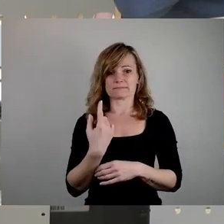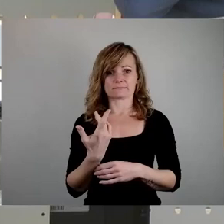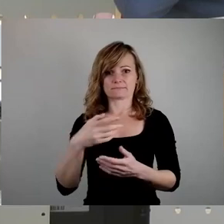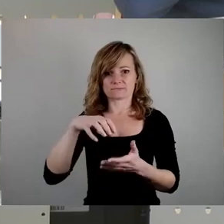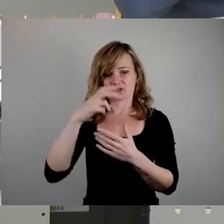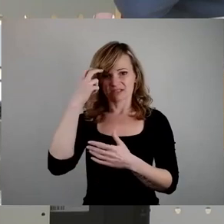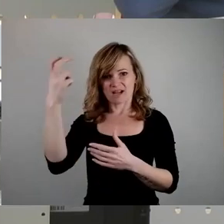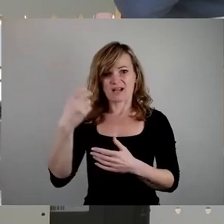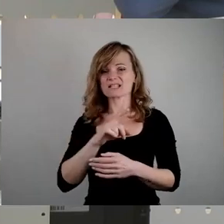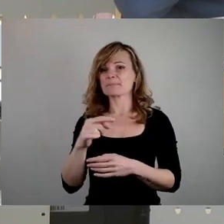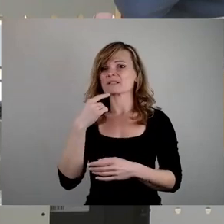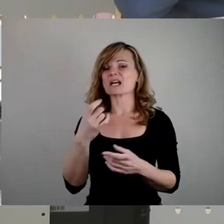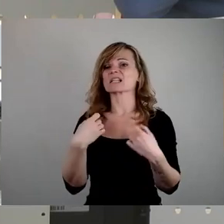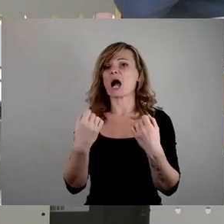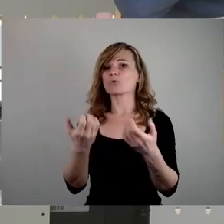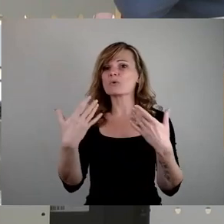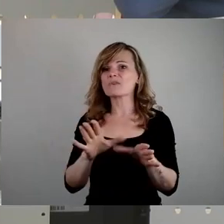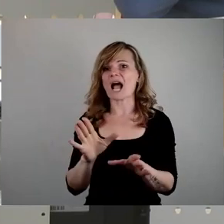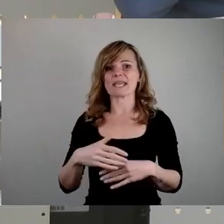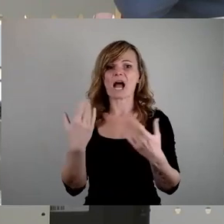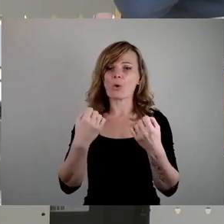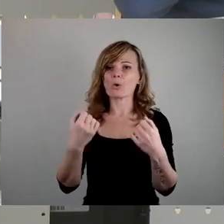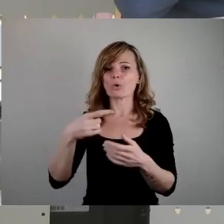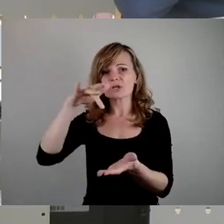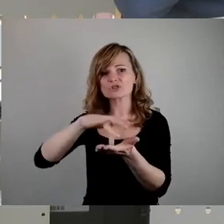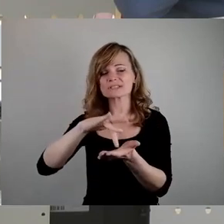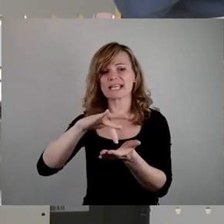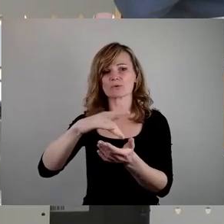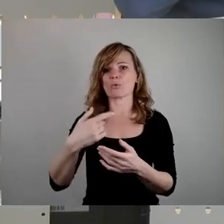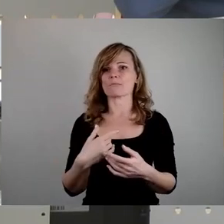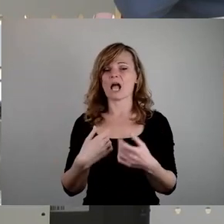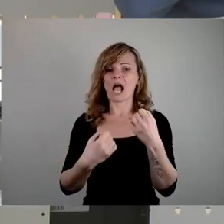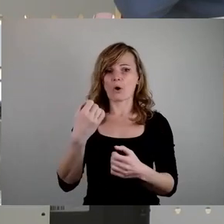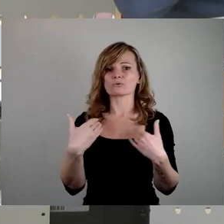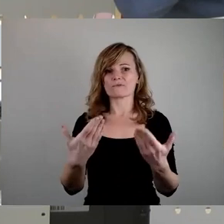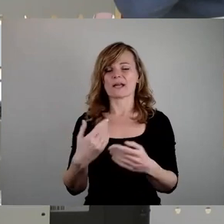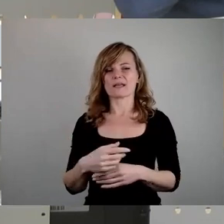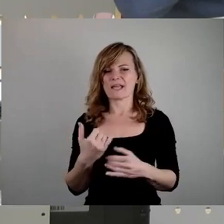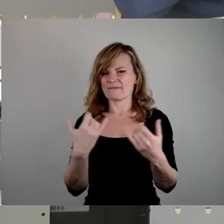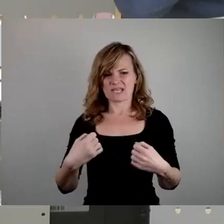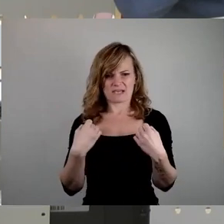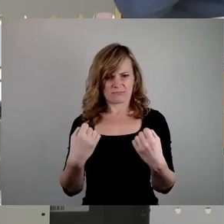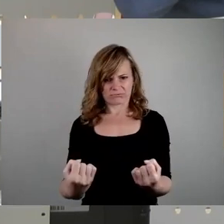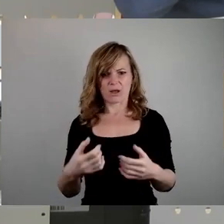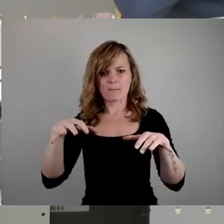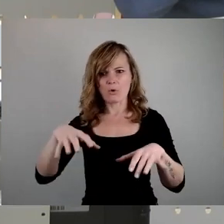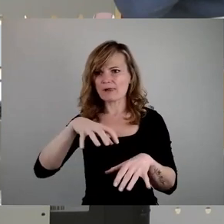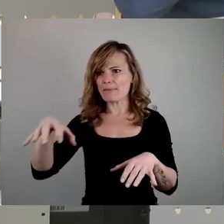immer von autofreier Innenstadt als große Vision für die Zukunft. Wie fahren wir denn in den Möbelmarkt? In der Regel mit dem Auto im Moment